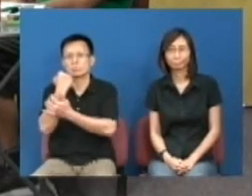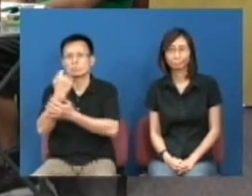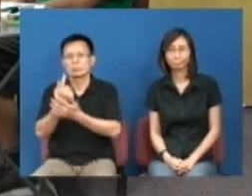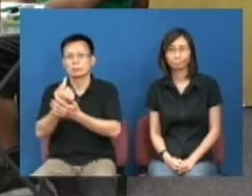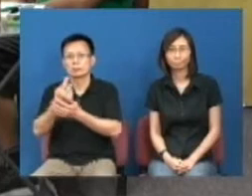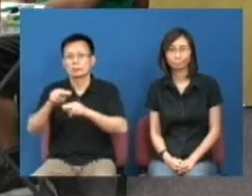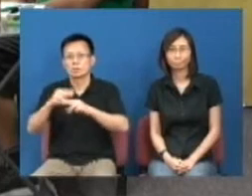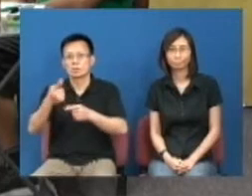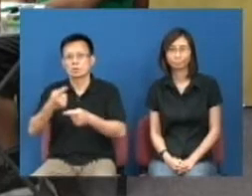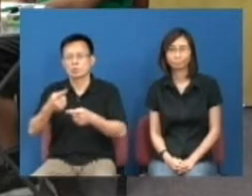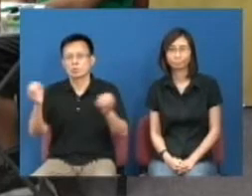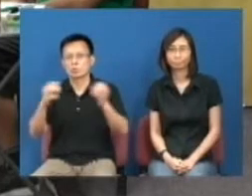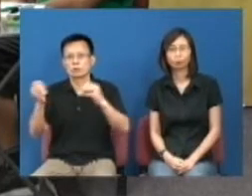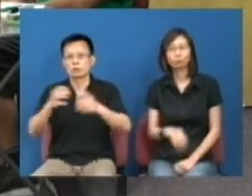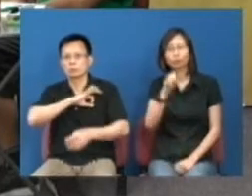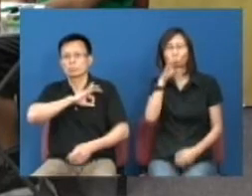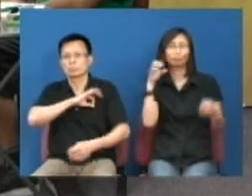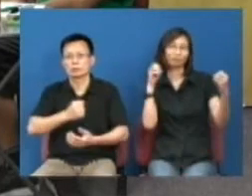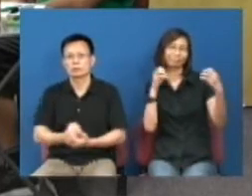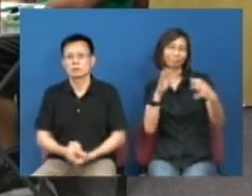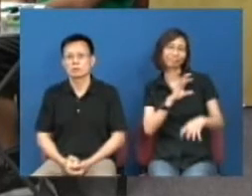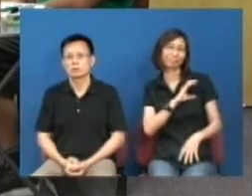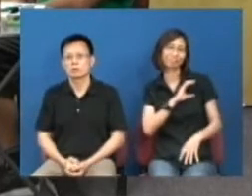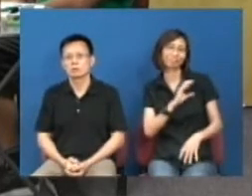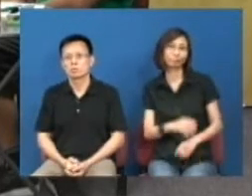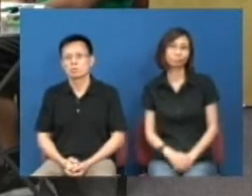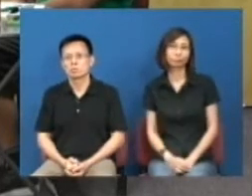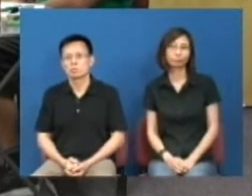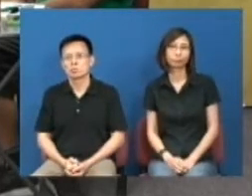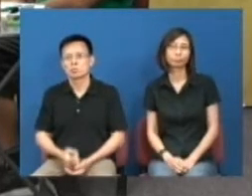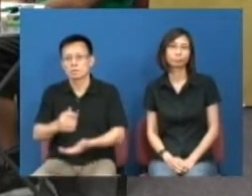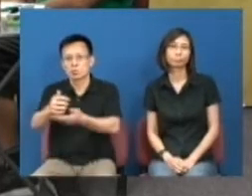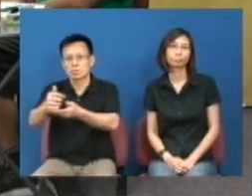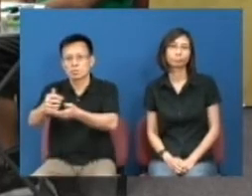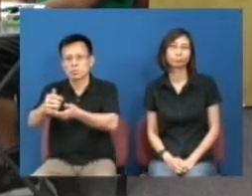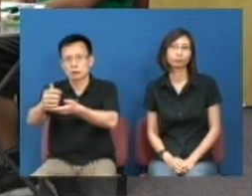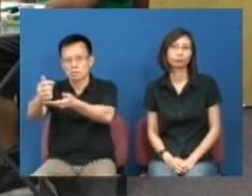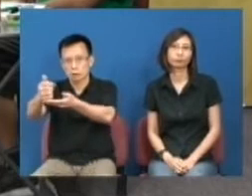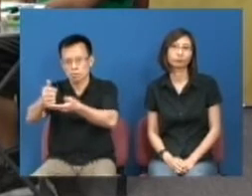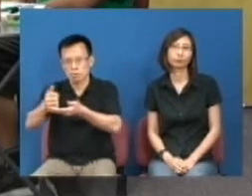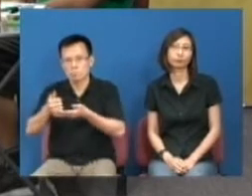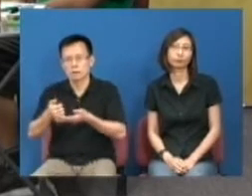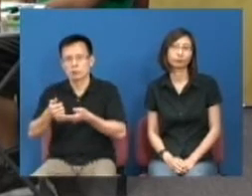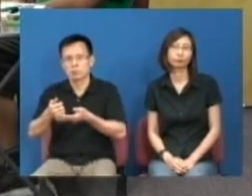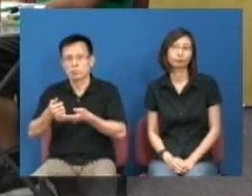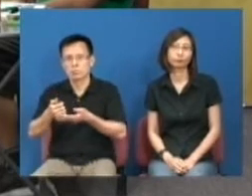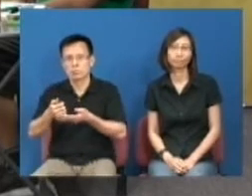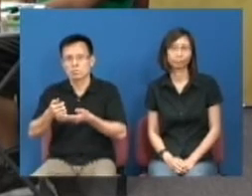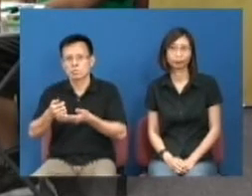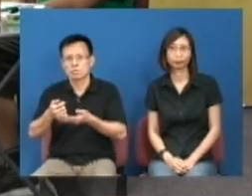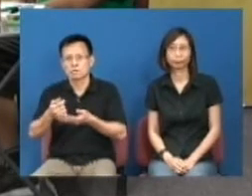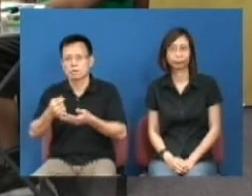一百週年嘅研討會， 所謂研討會啦，係 咁啊就請咗孫中山先生